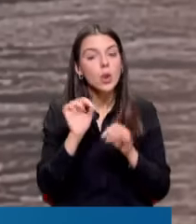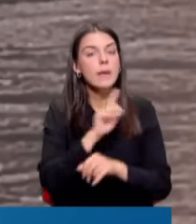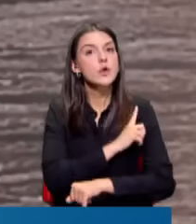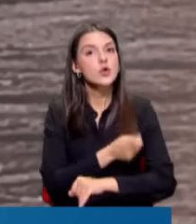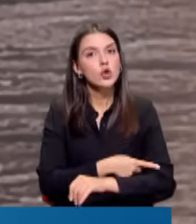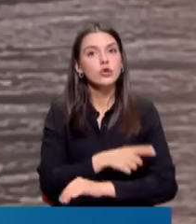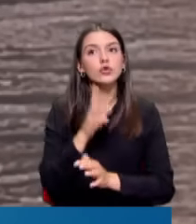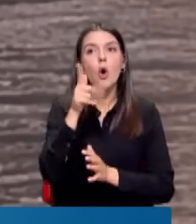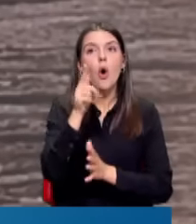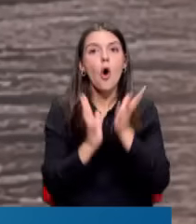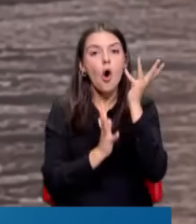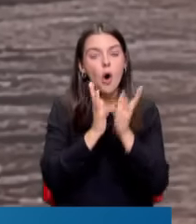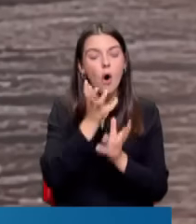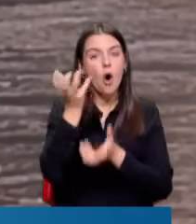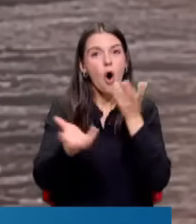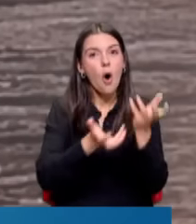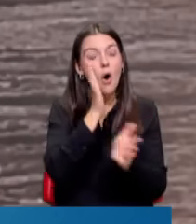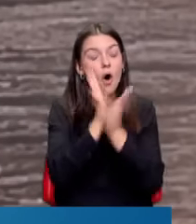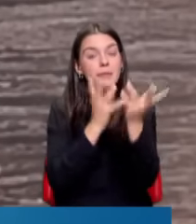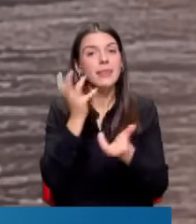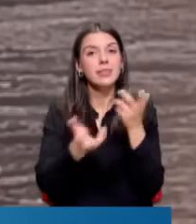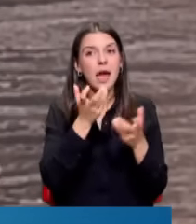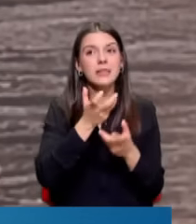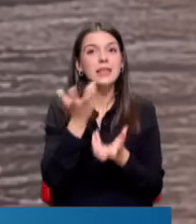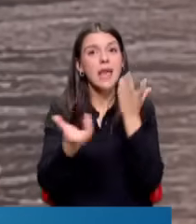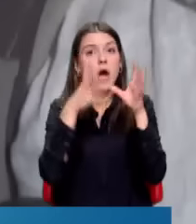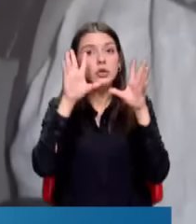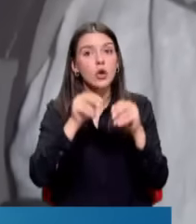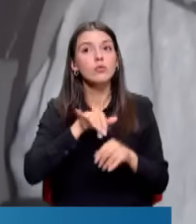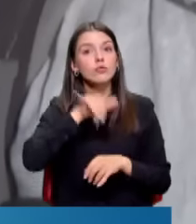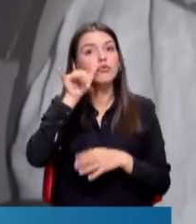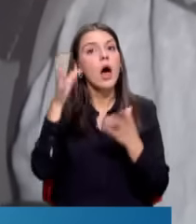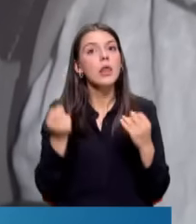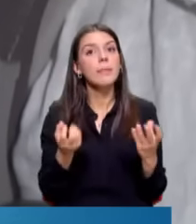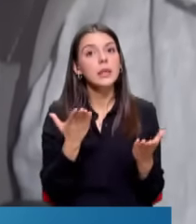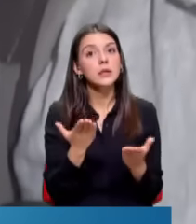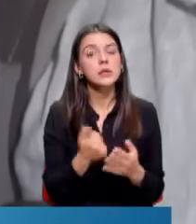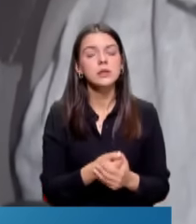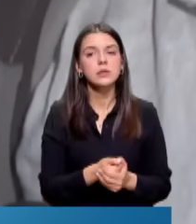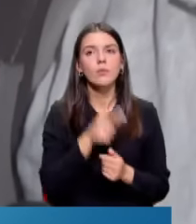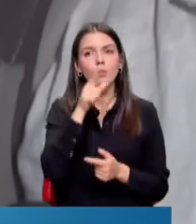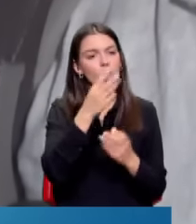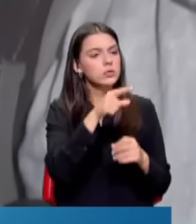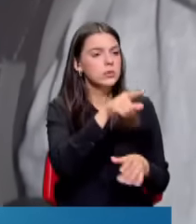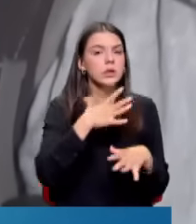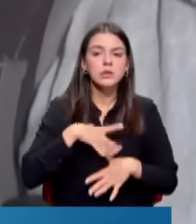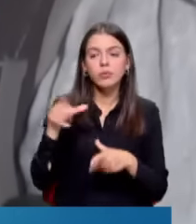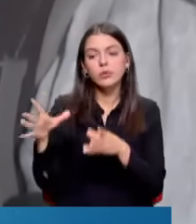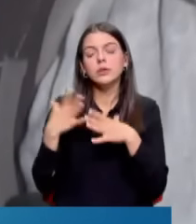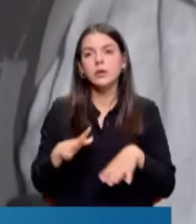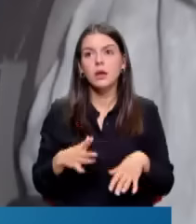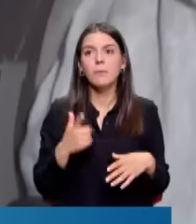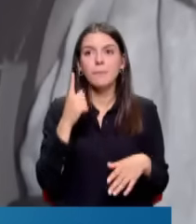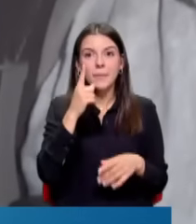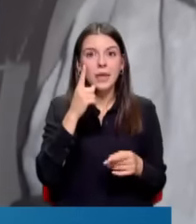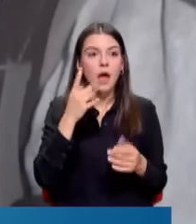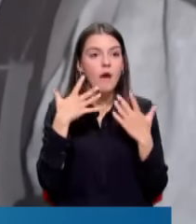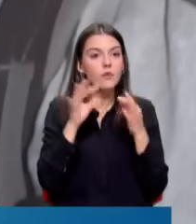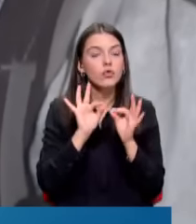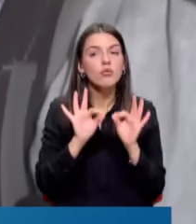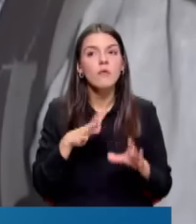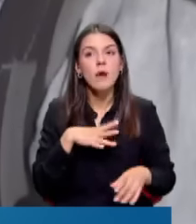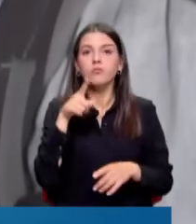tane orman yangınıyla mücadele eden yangın söndürme uçağı alabilirdiniz. Şu olsun istenir, bu olsun istenir ama bunun bir metodolojisi var. Bu